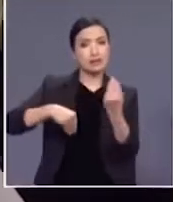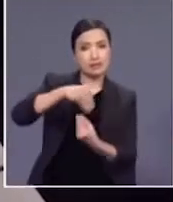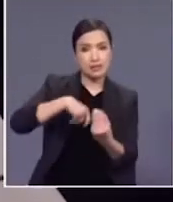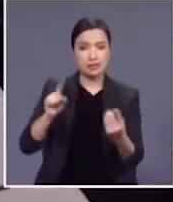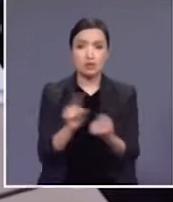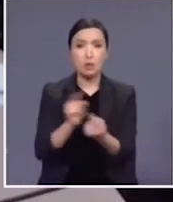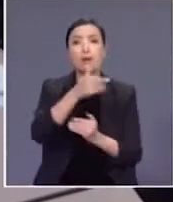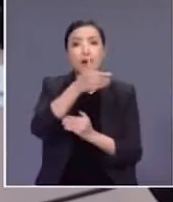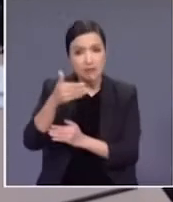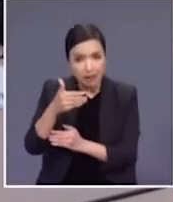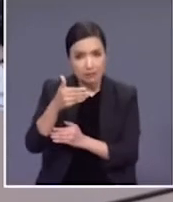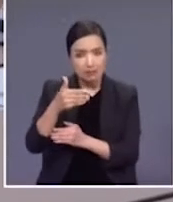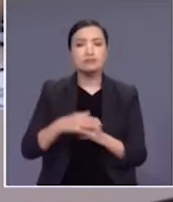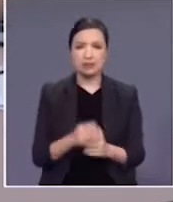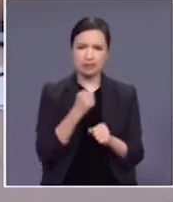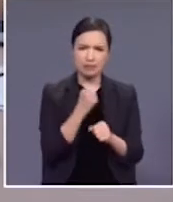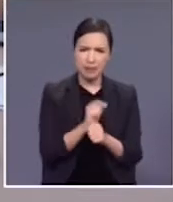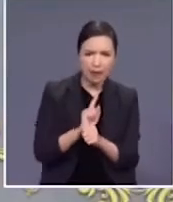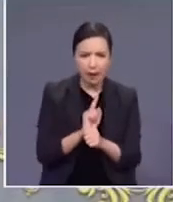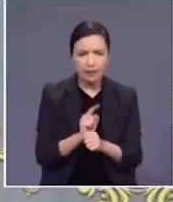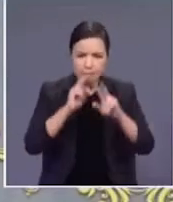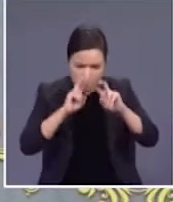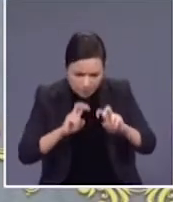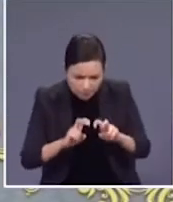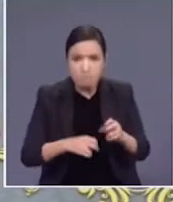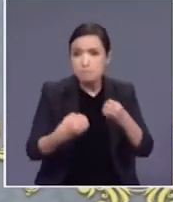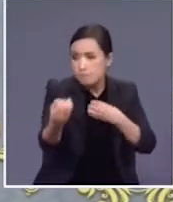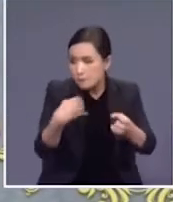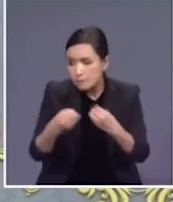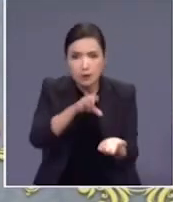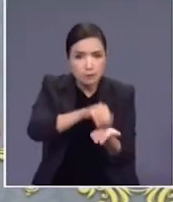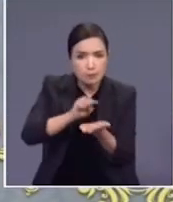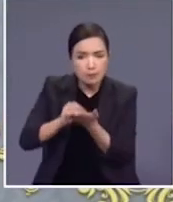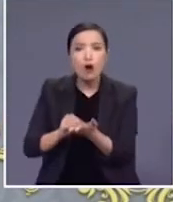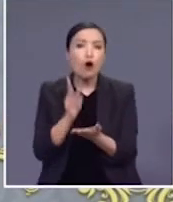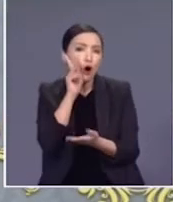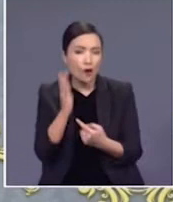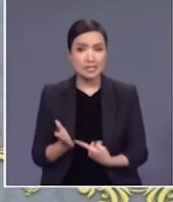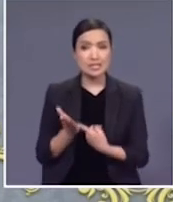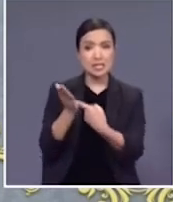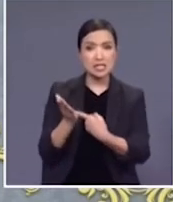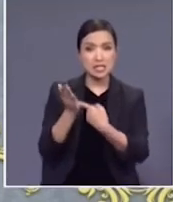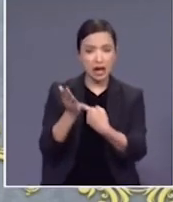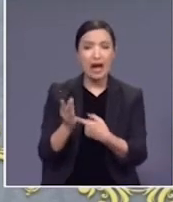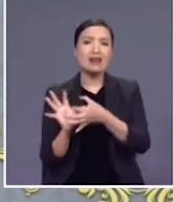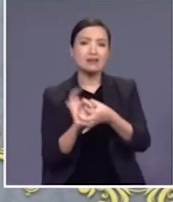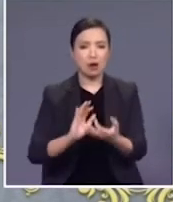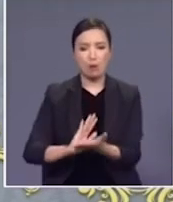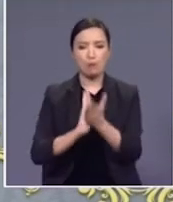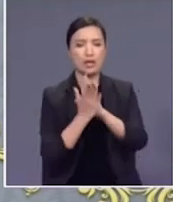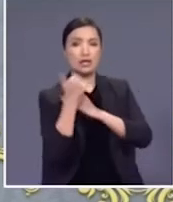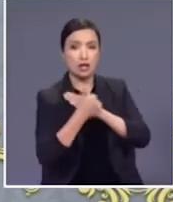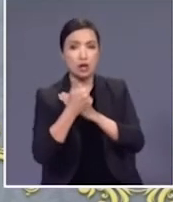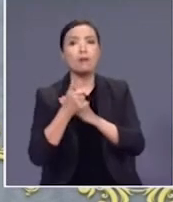สังคมแห่งชาติได้ทำการศึกษารับฟังความคิดเห็นและทำข้อเสนอแนะที่เกี่ยวข้องกับการปฏิรูปประเทศต่าง